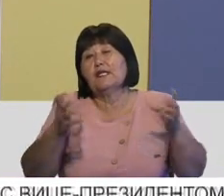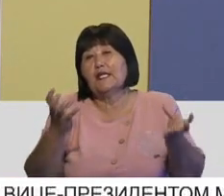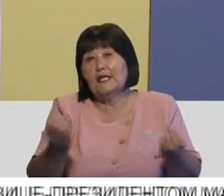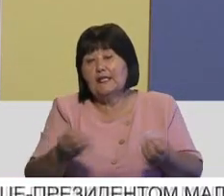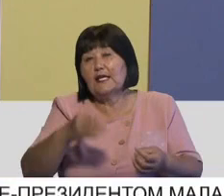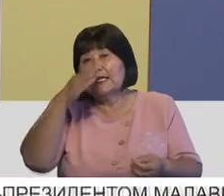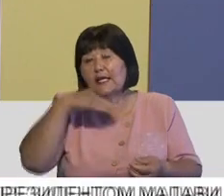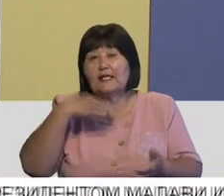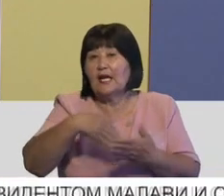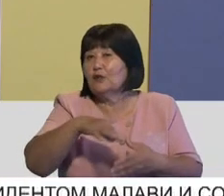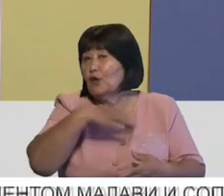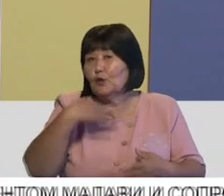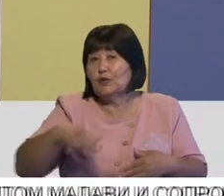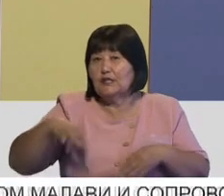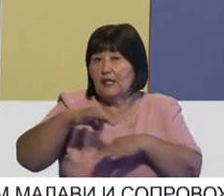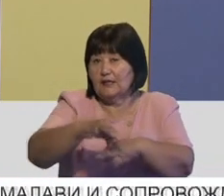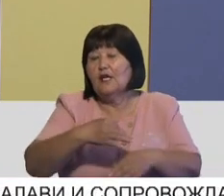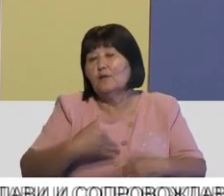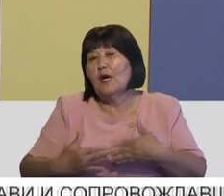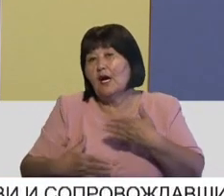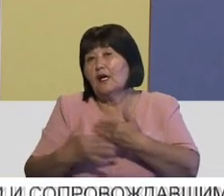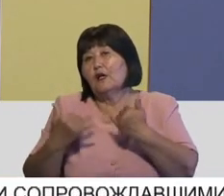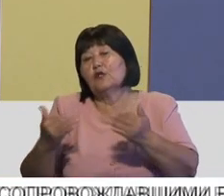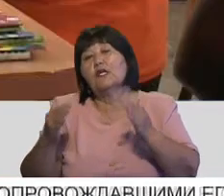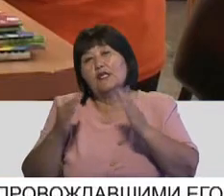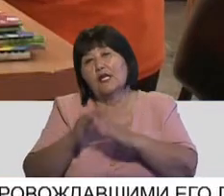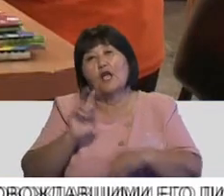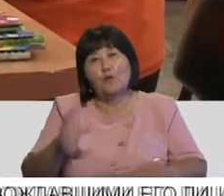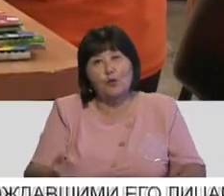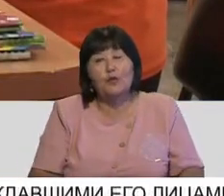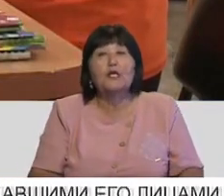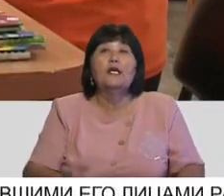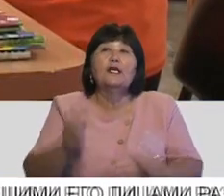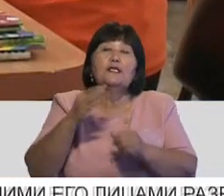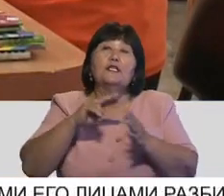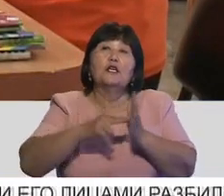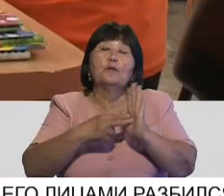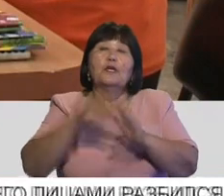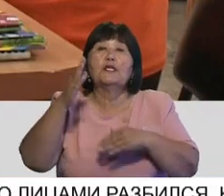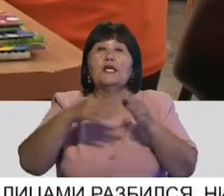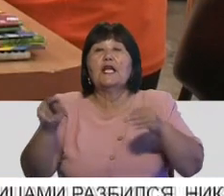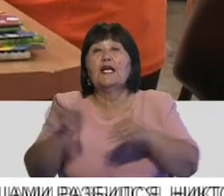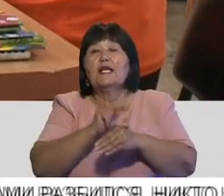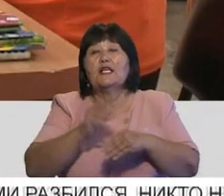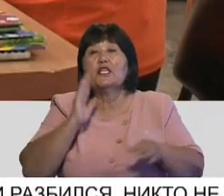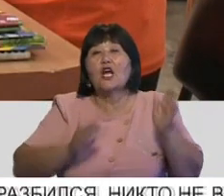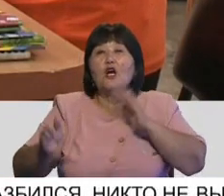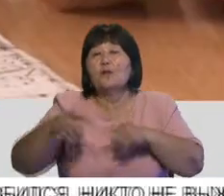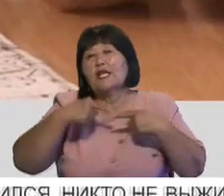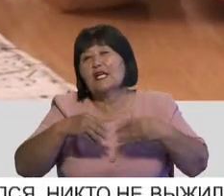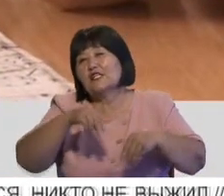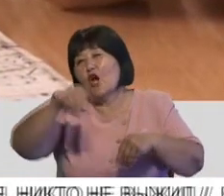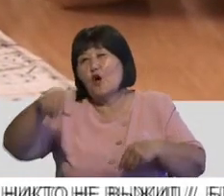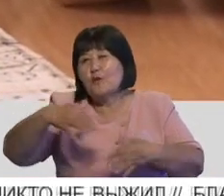родители отказываются отдавать своих детей в центр Мы оказываем услуги на дому при центре планируется строительство лечебного бассейна с различными